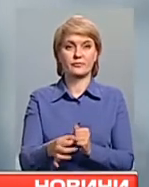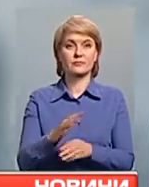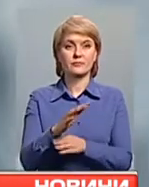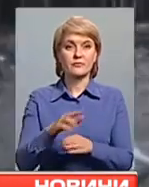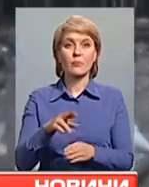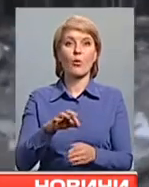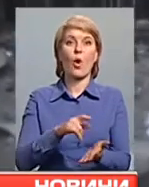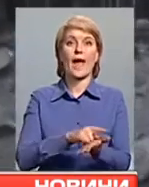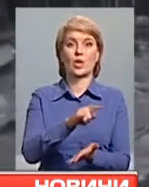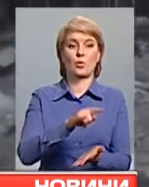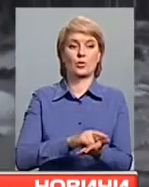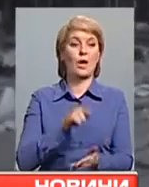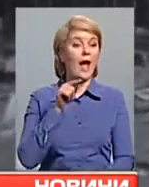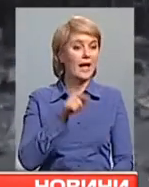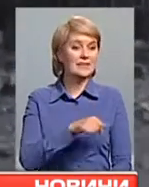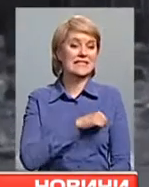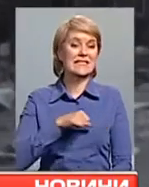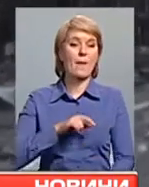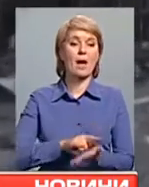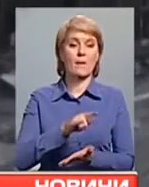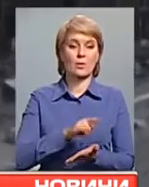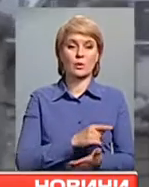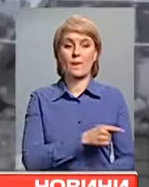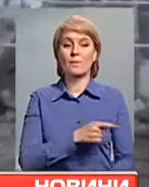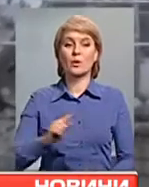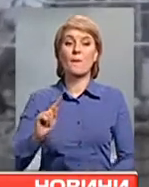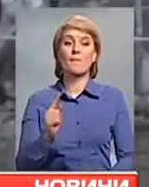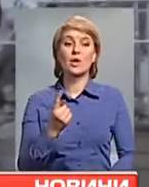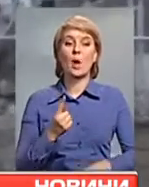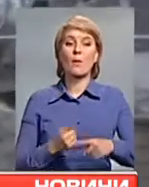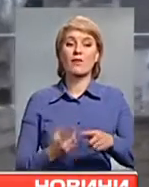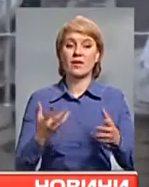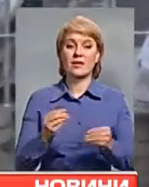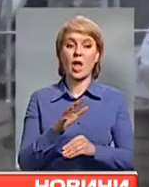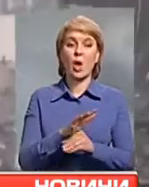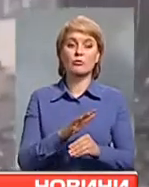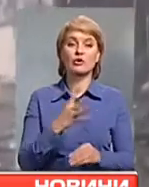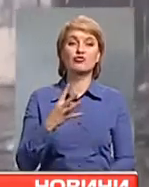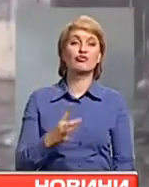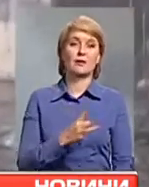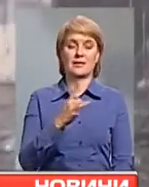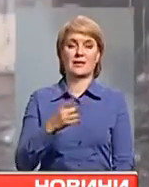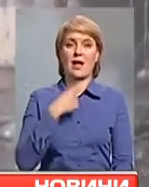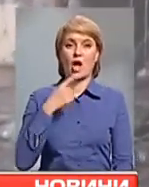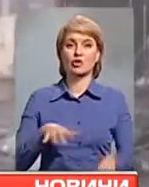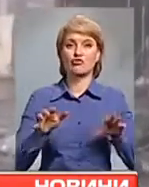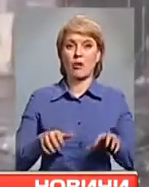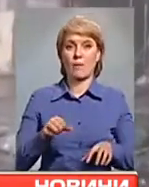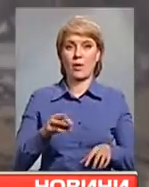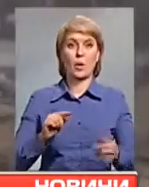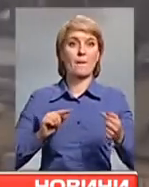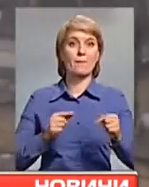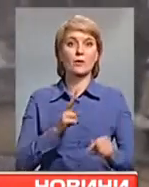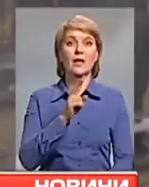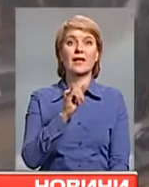по аеропорту. А це сам аеропорт. Протягом першої половини дня його обстрілювали 4 рази, кажуть у штабі АТО. Проти кіборгів